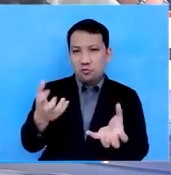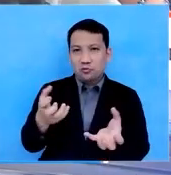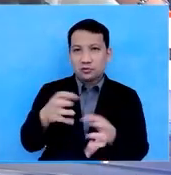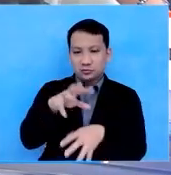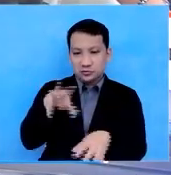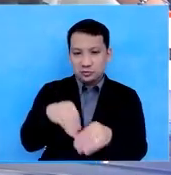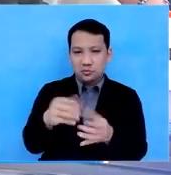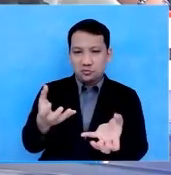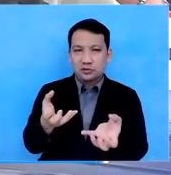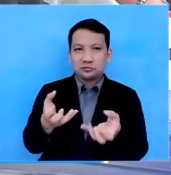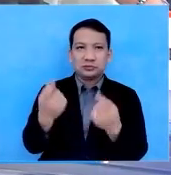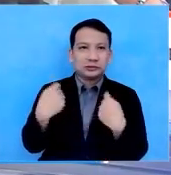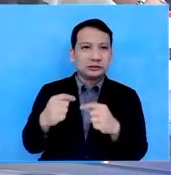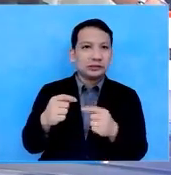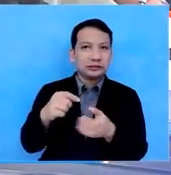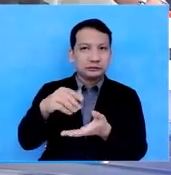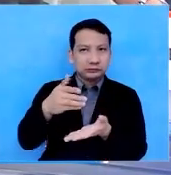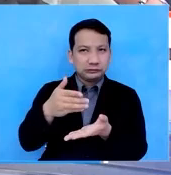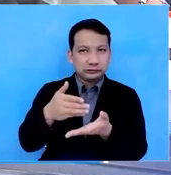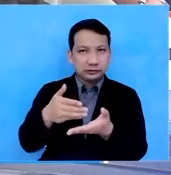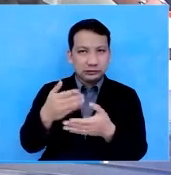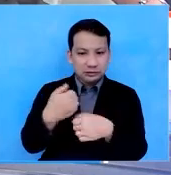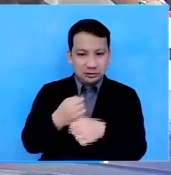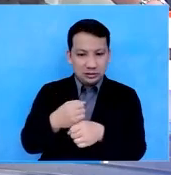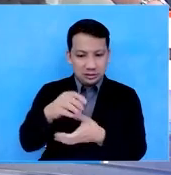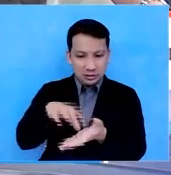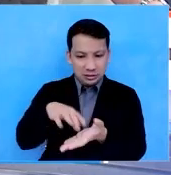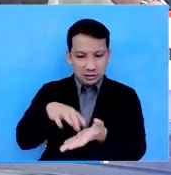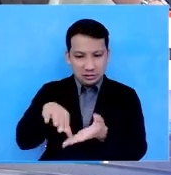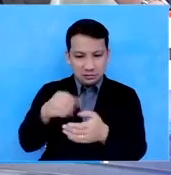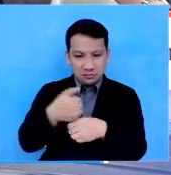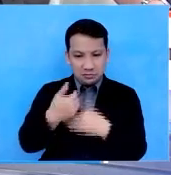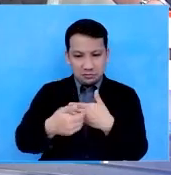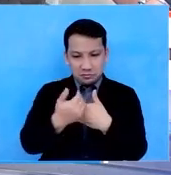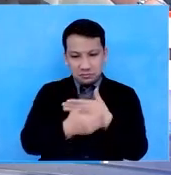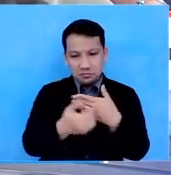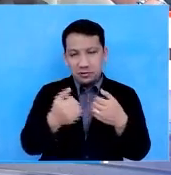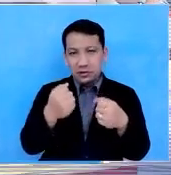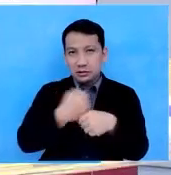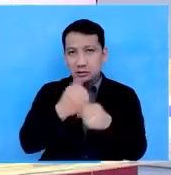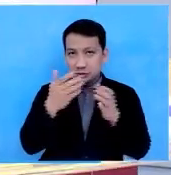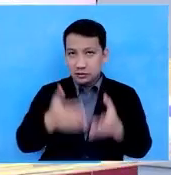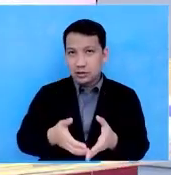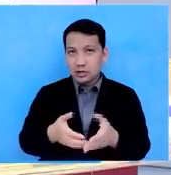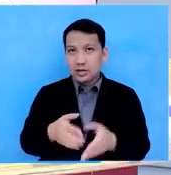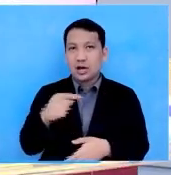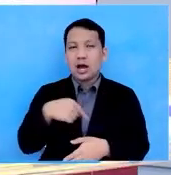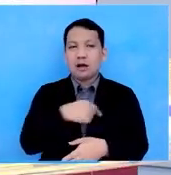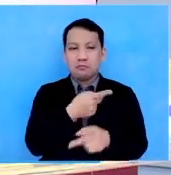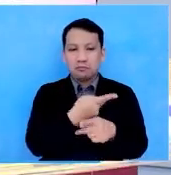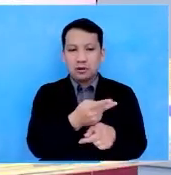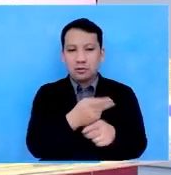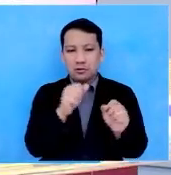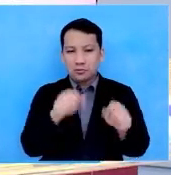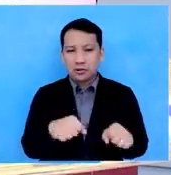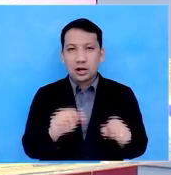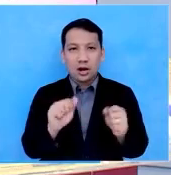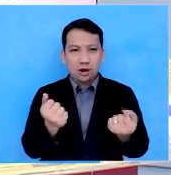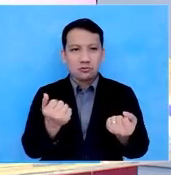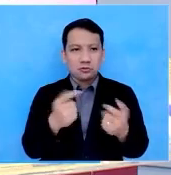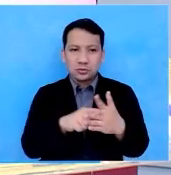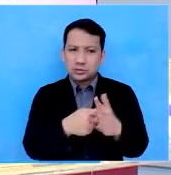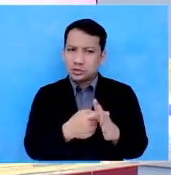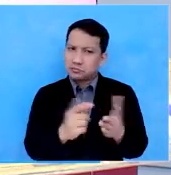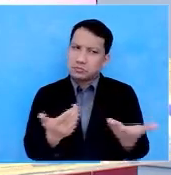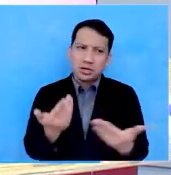baking, so, pero nag-aalanganin dahil nga nagmamahalan na yung mga bilihin? Ayan, meron po tayong mga products na pwede nating i-start. Siguro